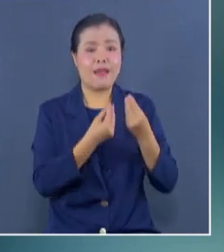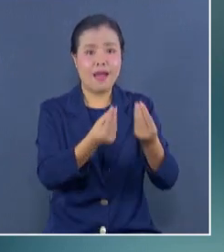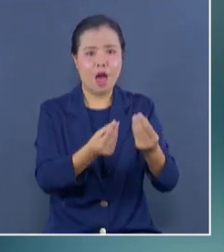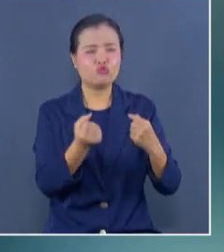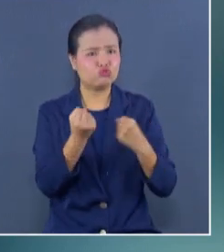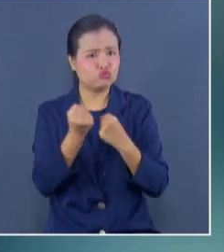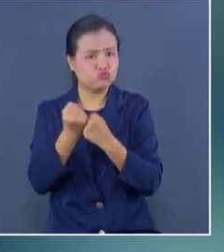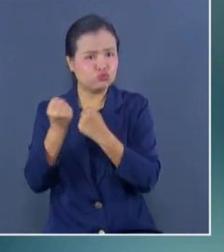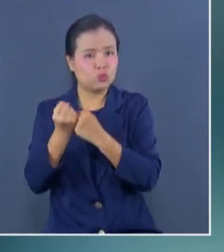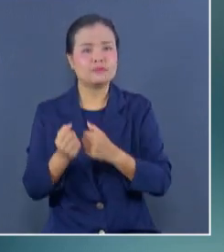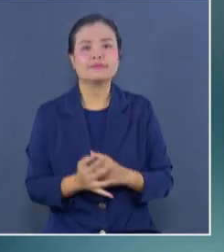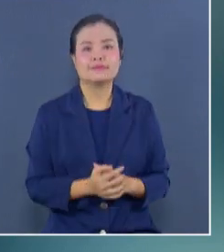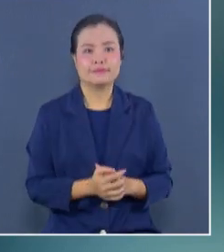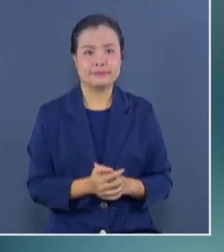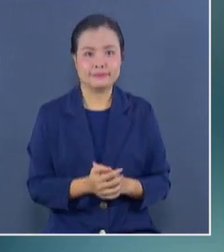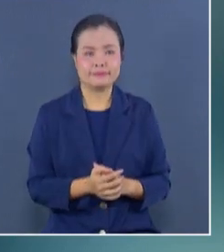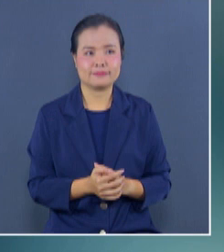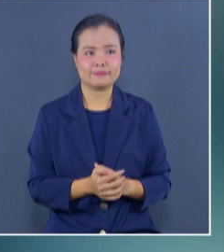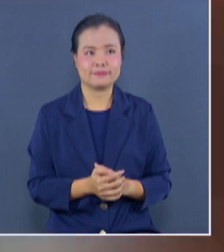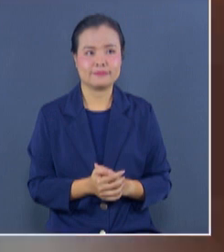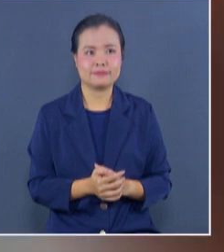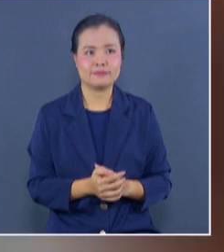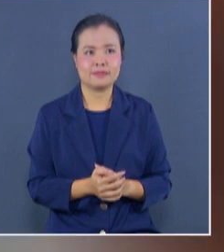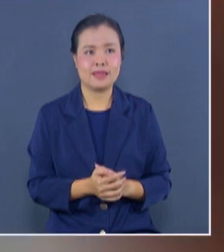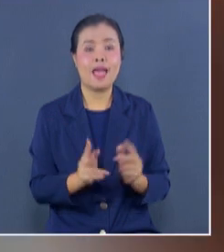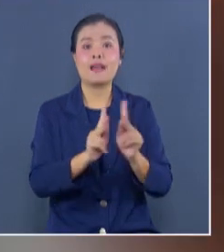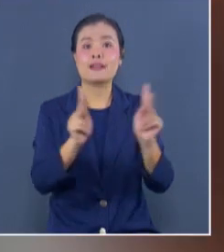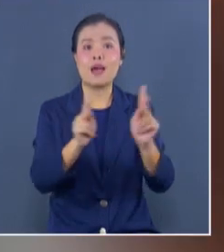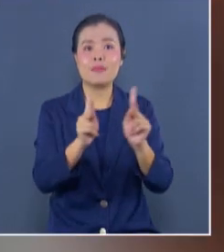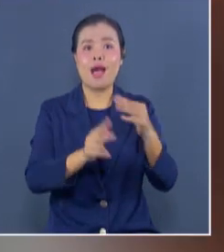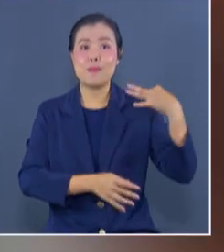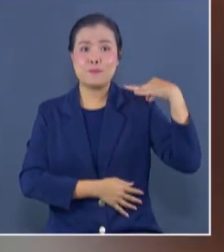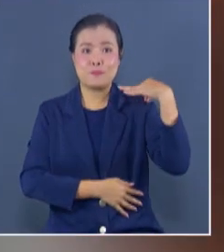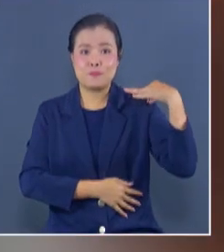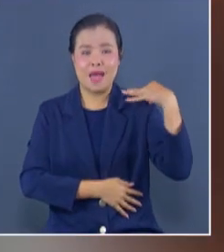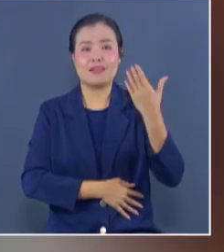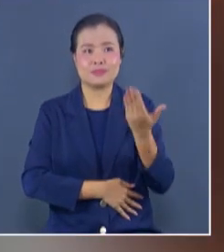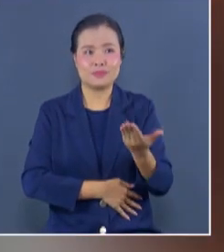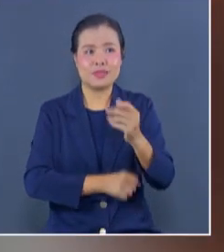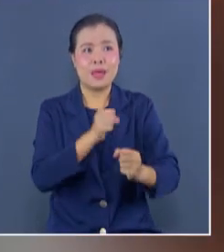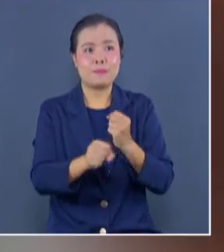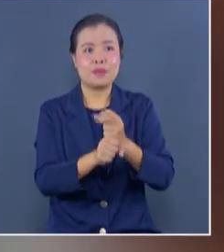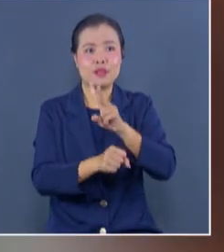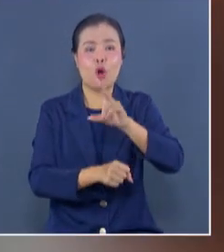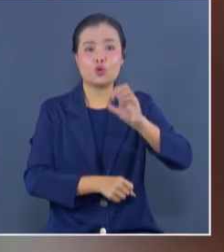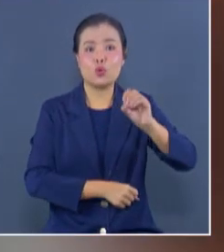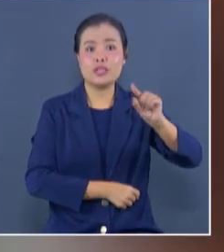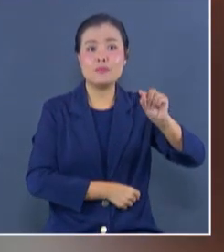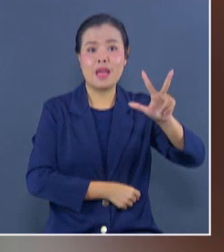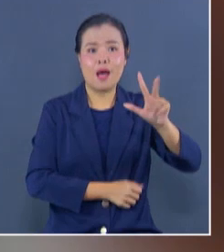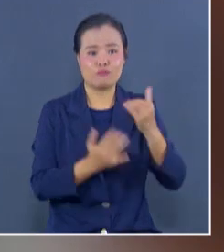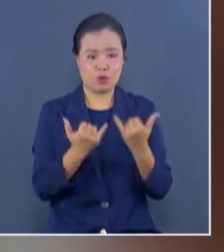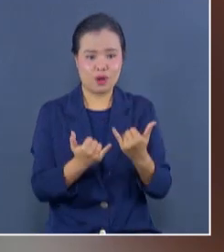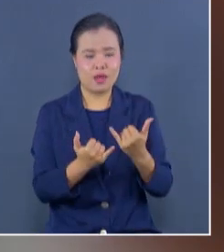ซให้สู้ๆเป็นจำนวนมากนะคะล่าสุดแวร์โซก็ได้มาร่วมเป็นกรรมการตัดสินสาวงาม Miss Earth Thailand 2023ก็เผยค่ะว่า